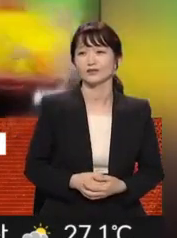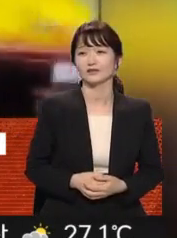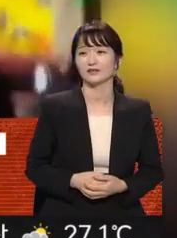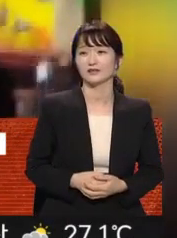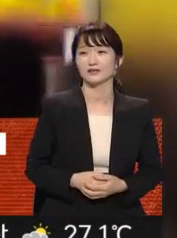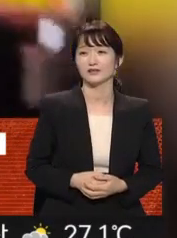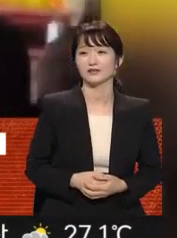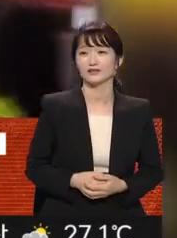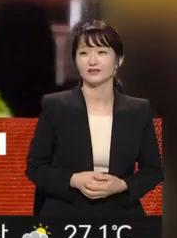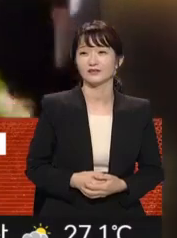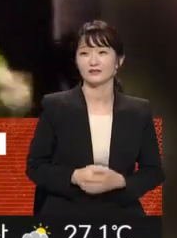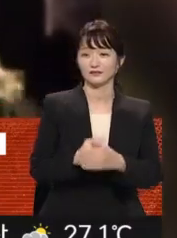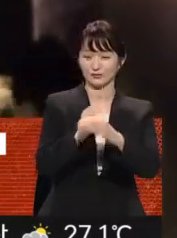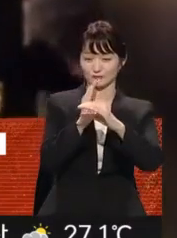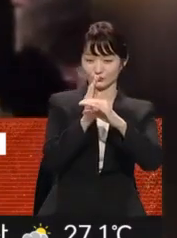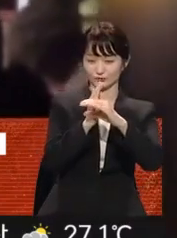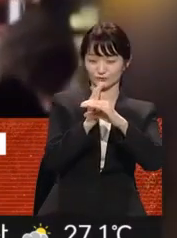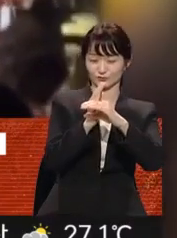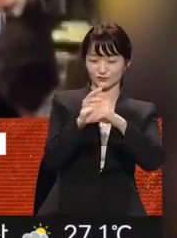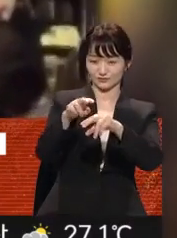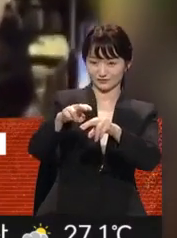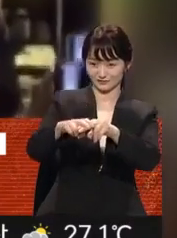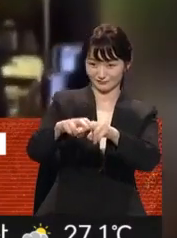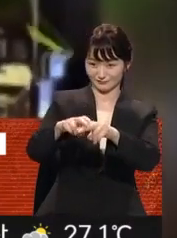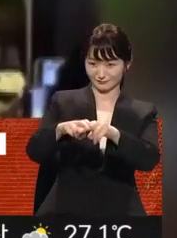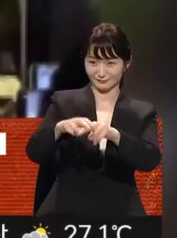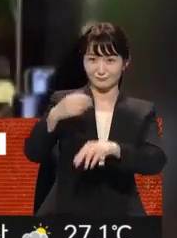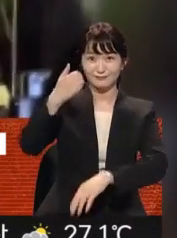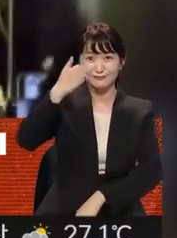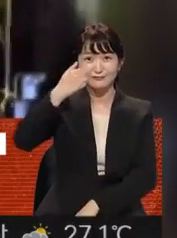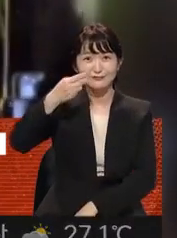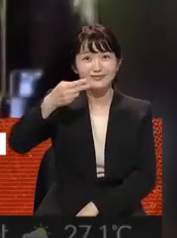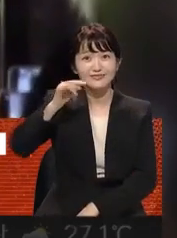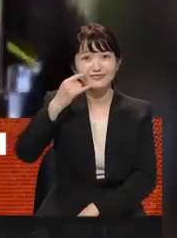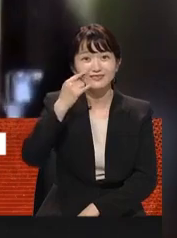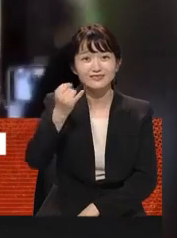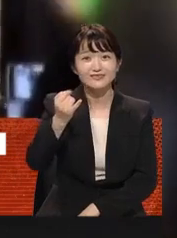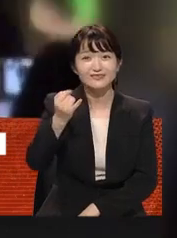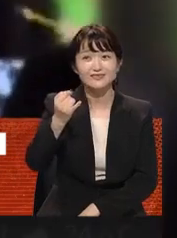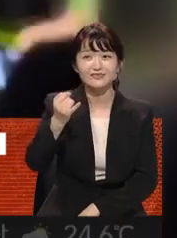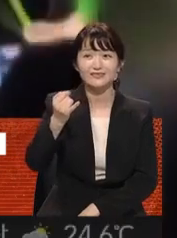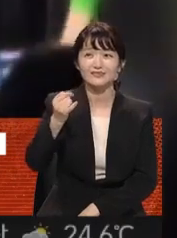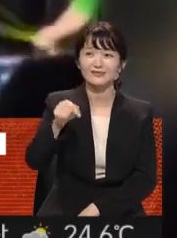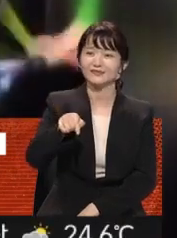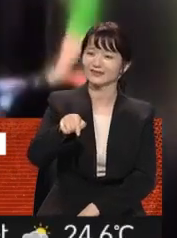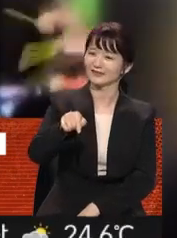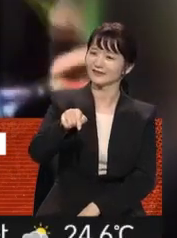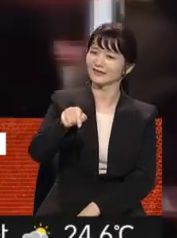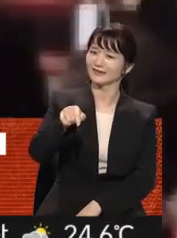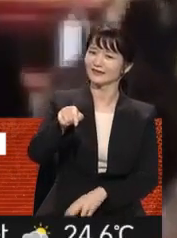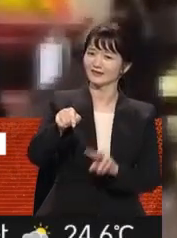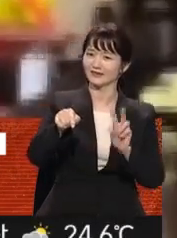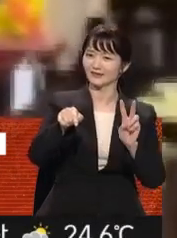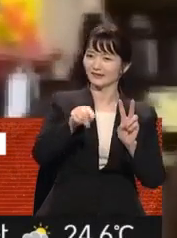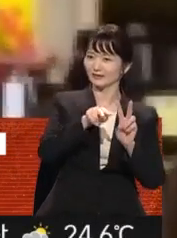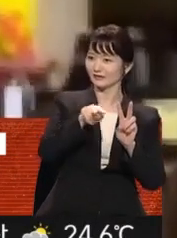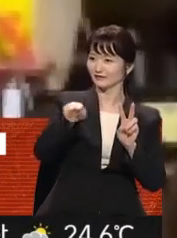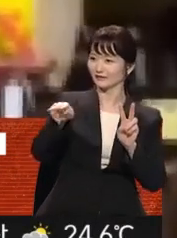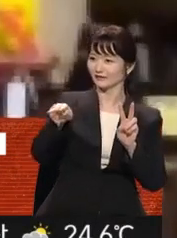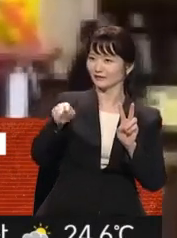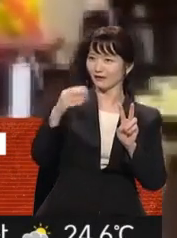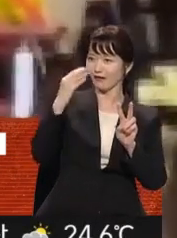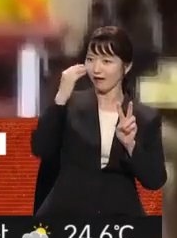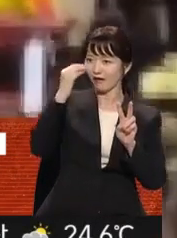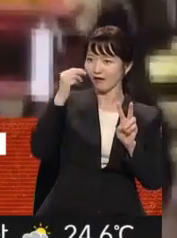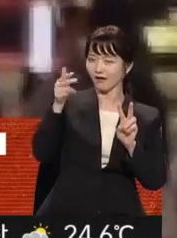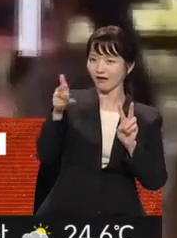그 센터에서 저 장구 팀을 진두지휘하는 게 시어머니라면, 아유, 정말 지금 제가 만약에 저기서도 신기해서 지금 휴대폰을 들었을